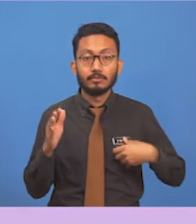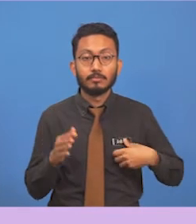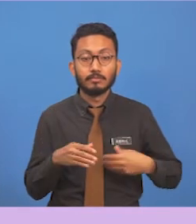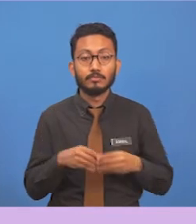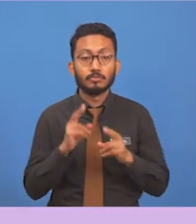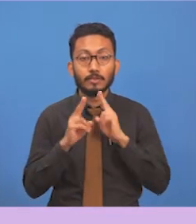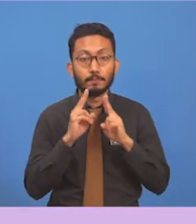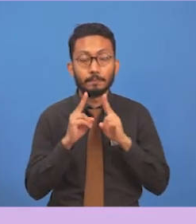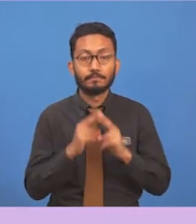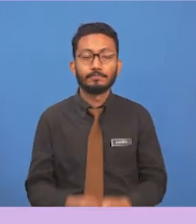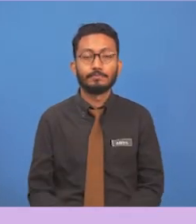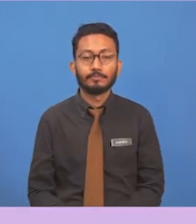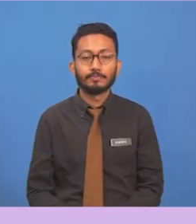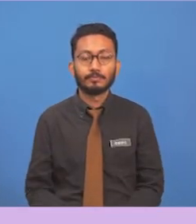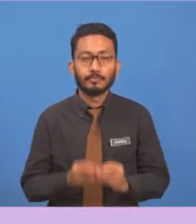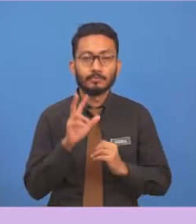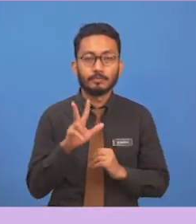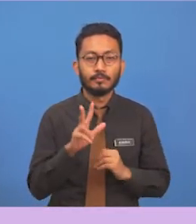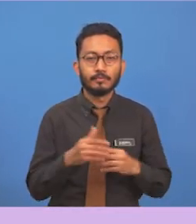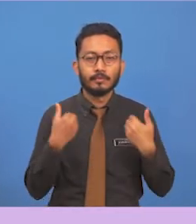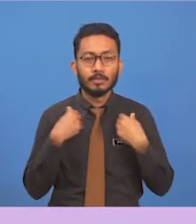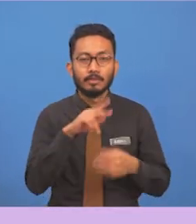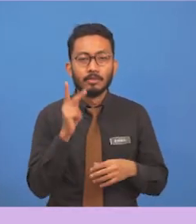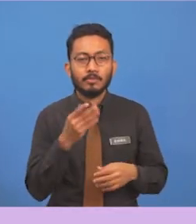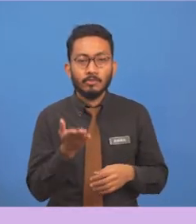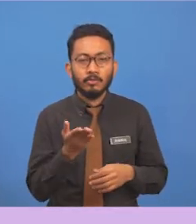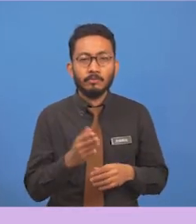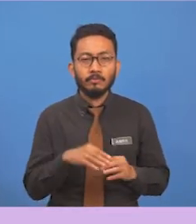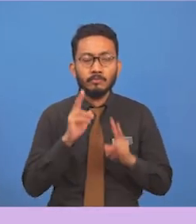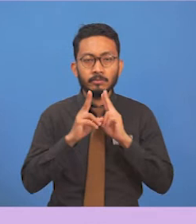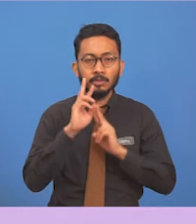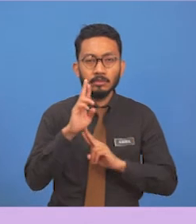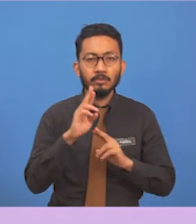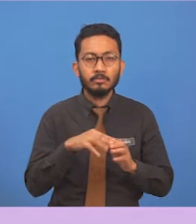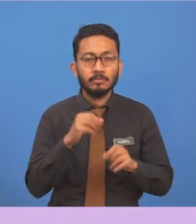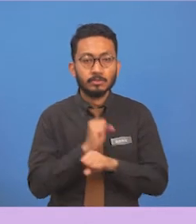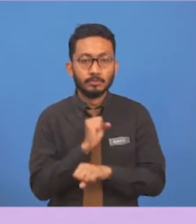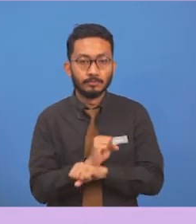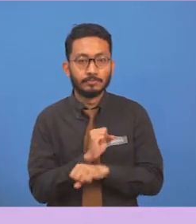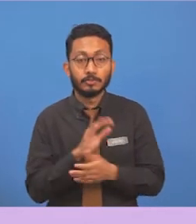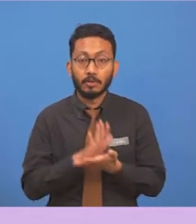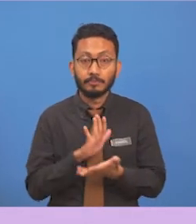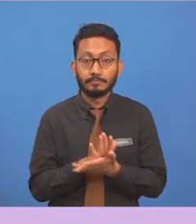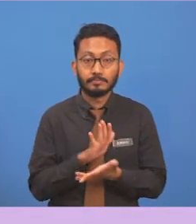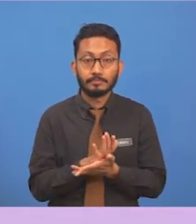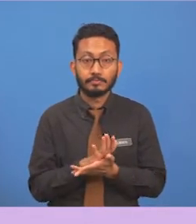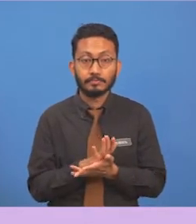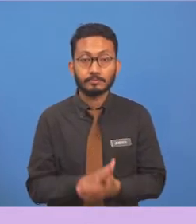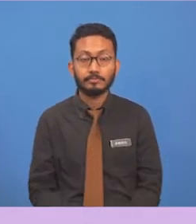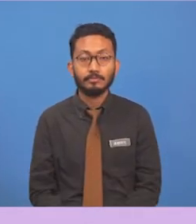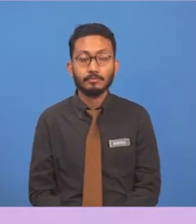berucap tiga Adakah kamu menghormati bekerja sekolah bagus murid-murid